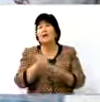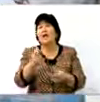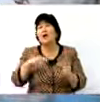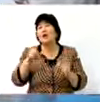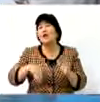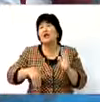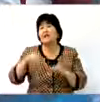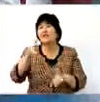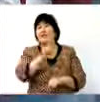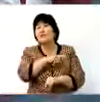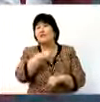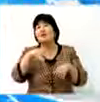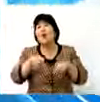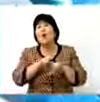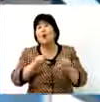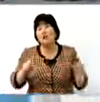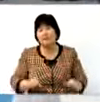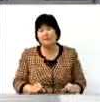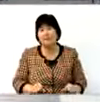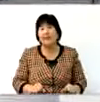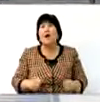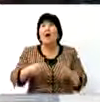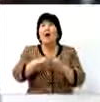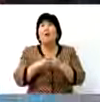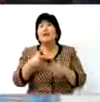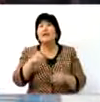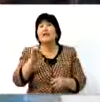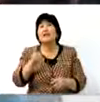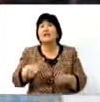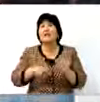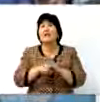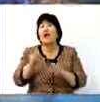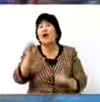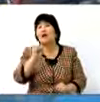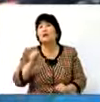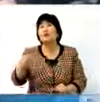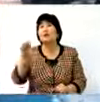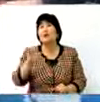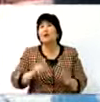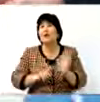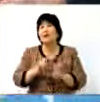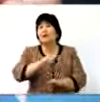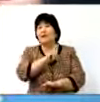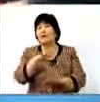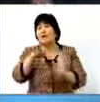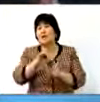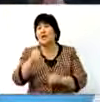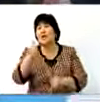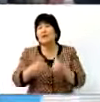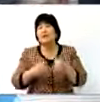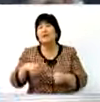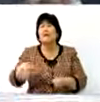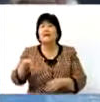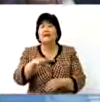студента высшего медицинского колледжа. Борец греко-римского стиля Айдос Султангали вошел в тройку сильнейших на чемпионате мира в